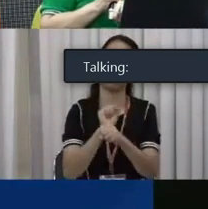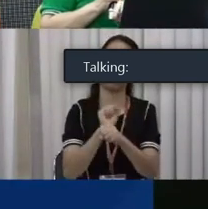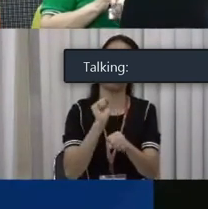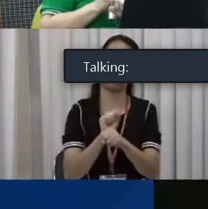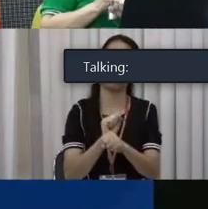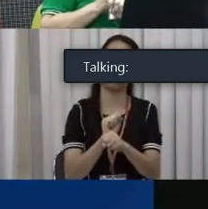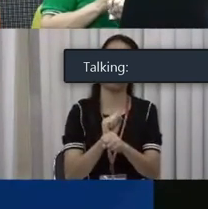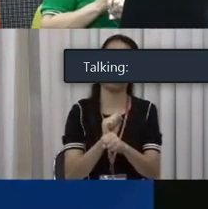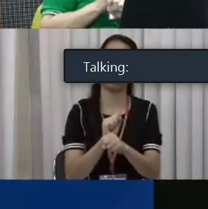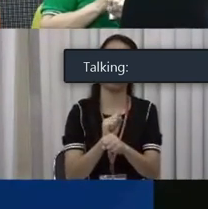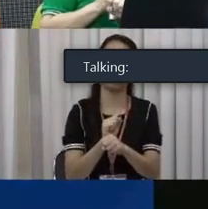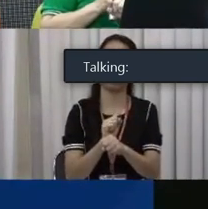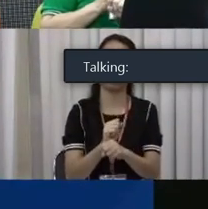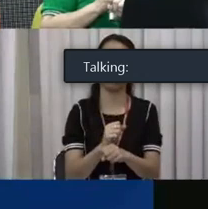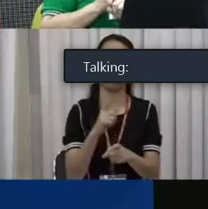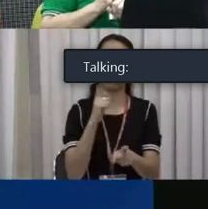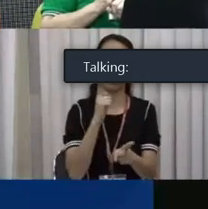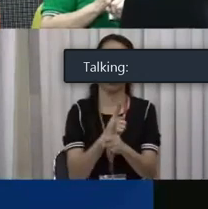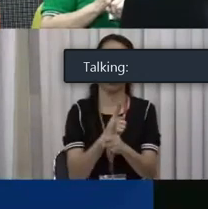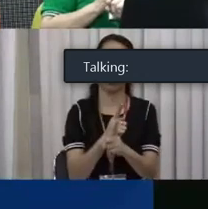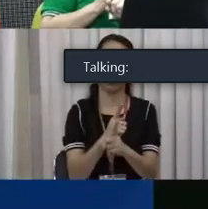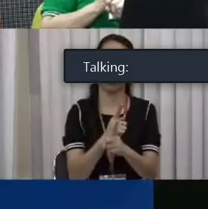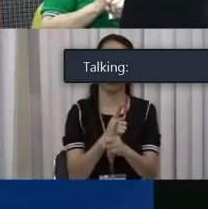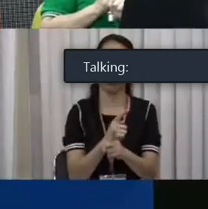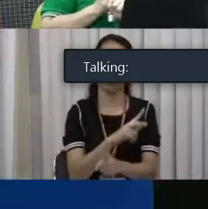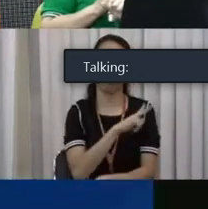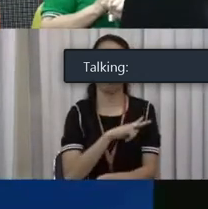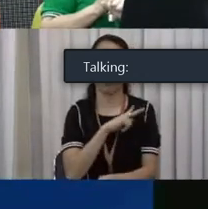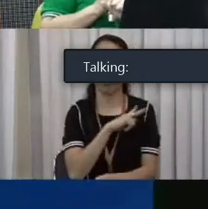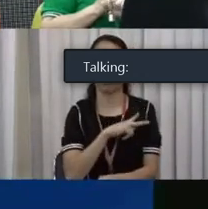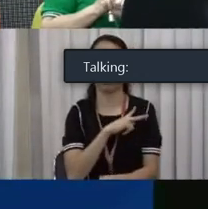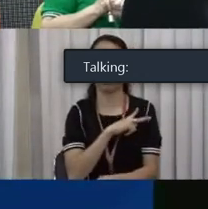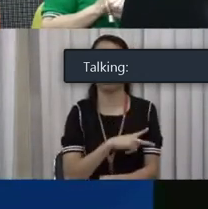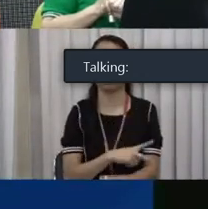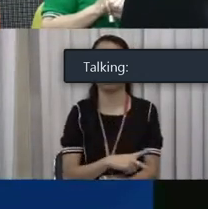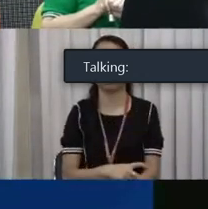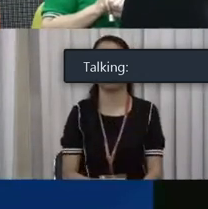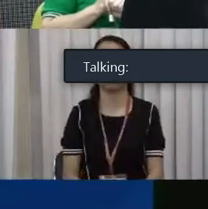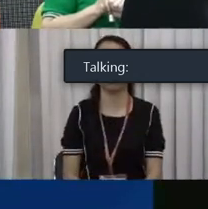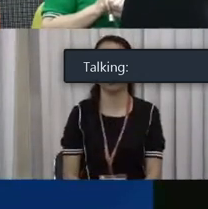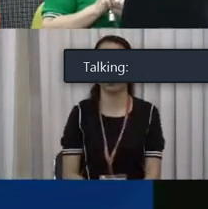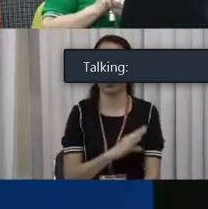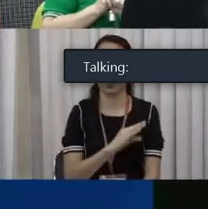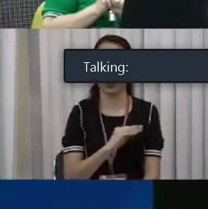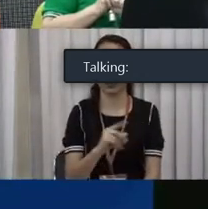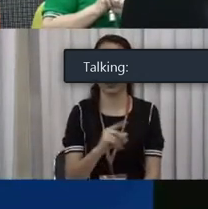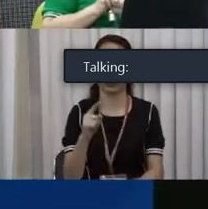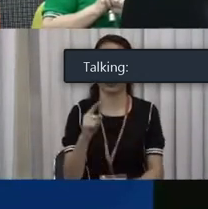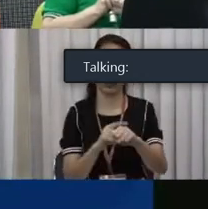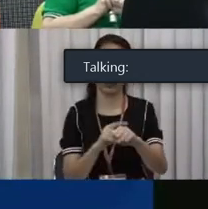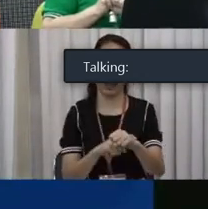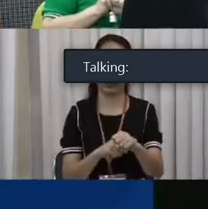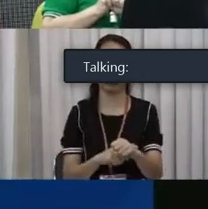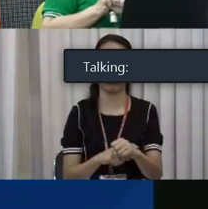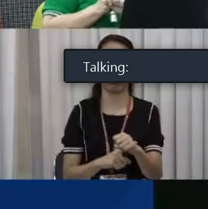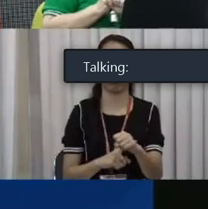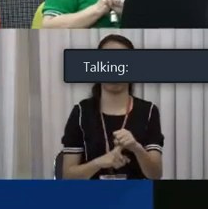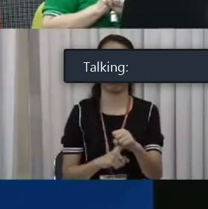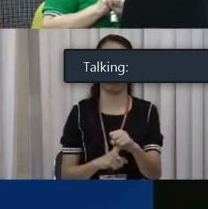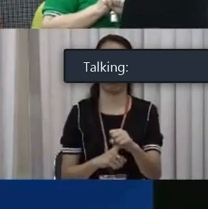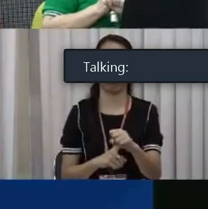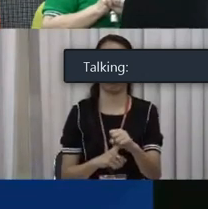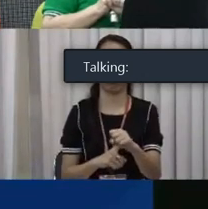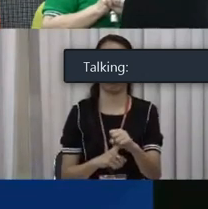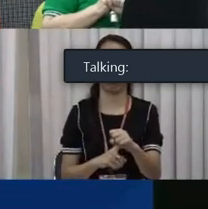So, basic work ethics from the applicants, right values such as industrious, systematic, time-conscious, innovative,